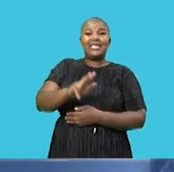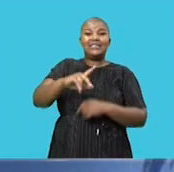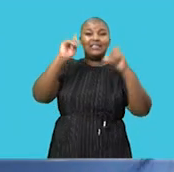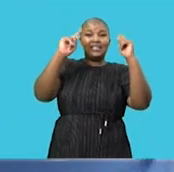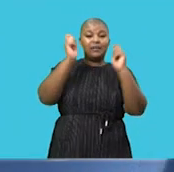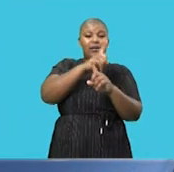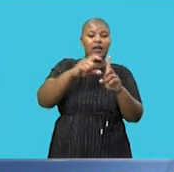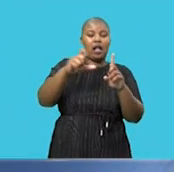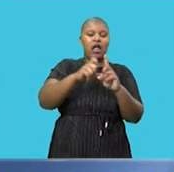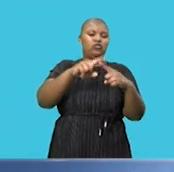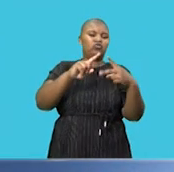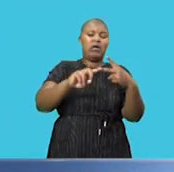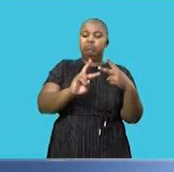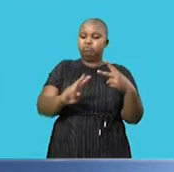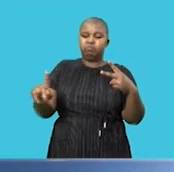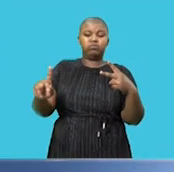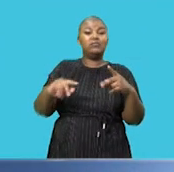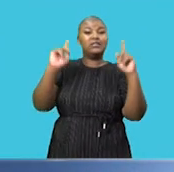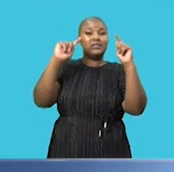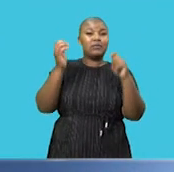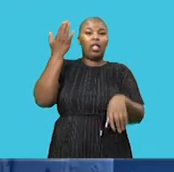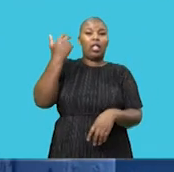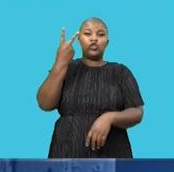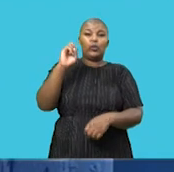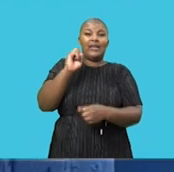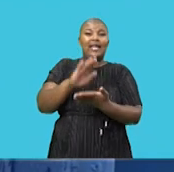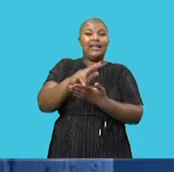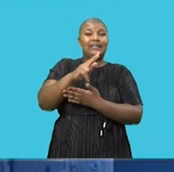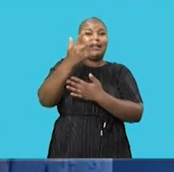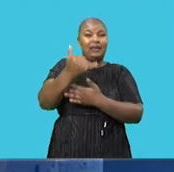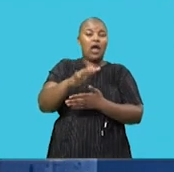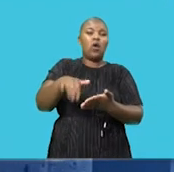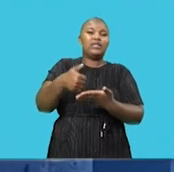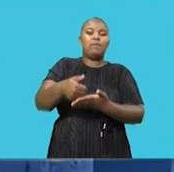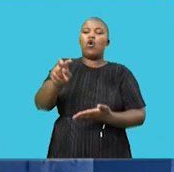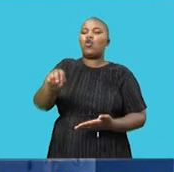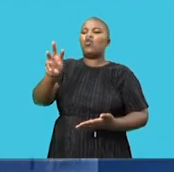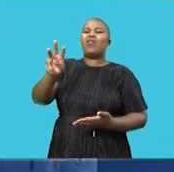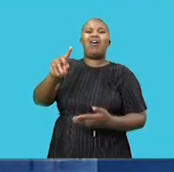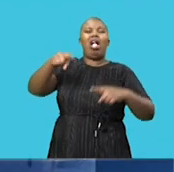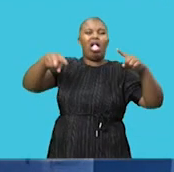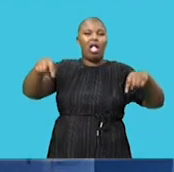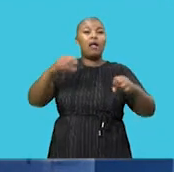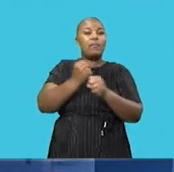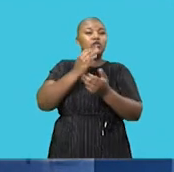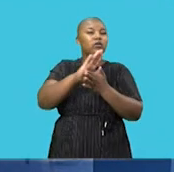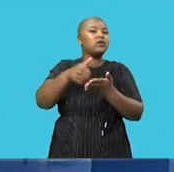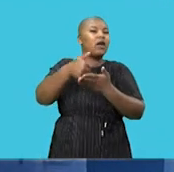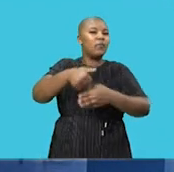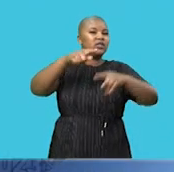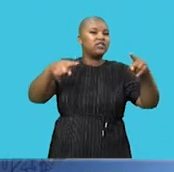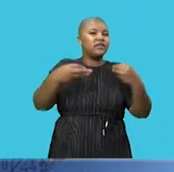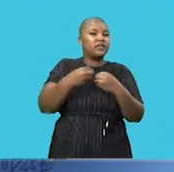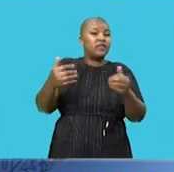esifundazweni sase-Northwest uthi ubheke ekutheni usingathe izifundazwe ezahlukahlukene ngokunjalo nezihlaka ezahlukahlukene ezizoba